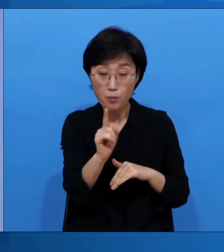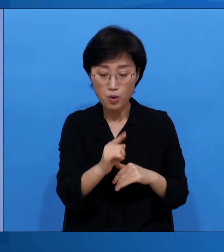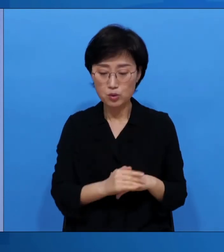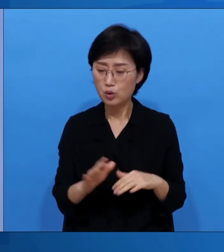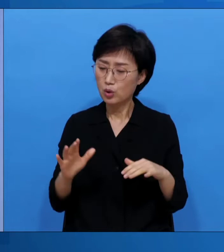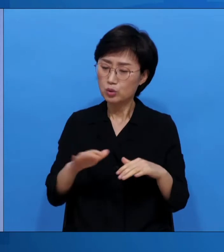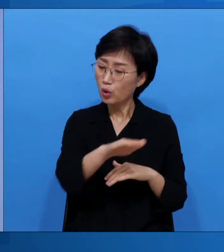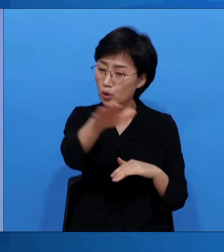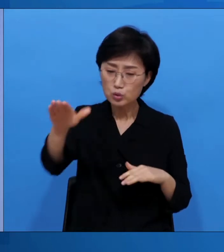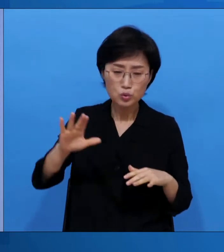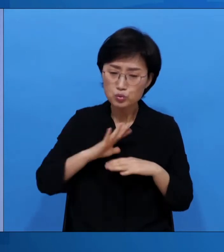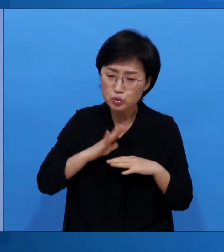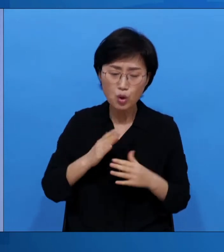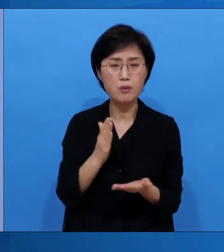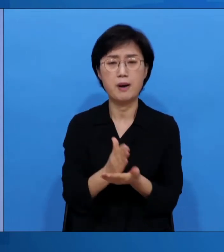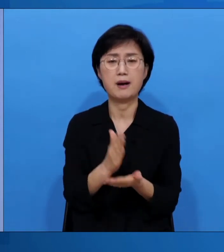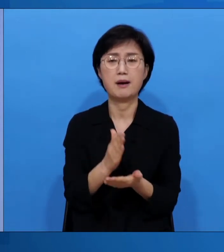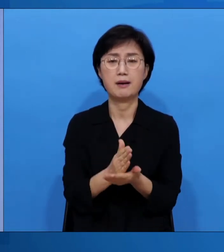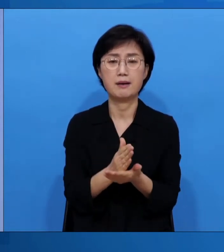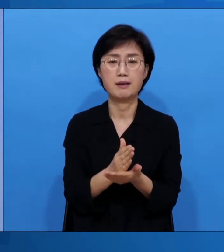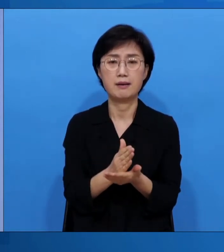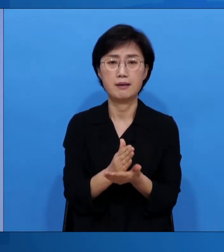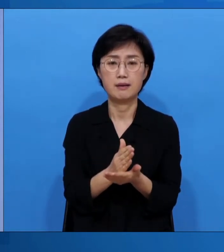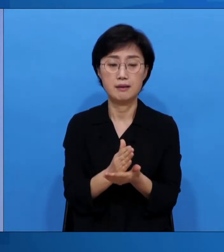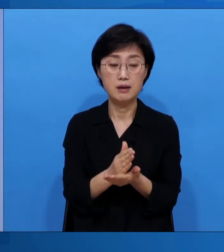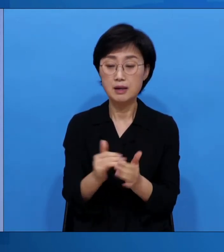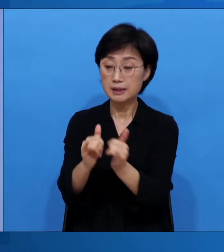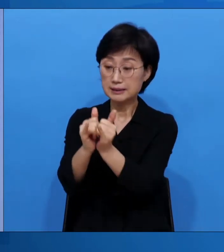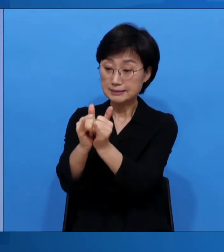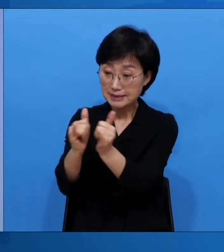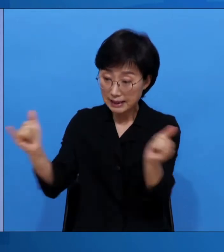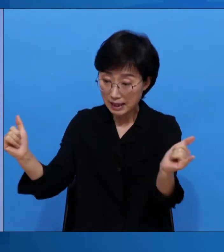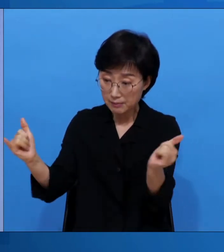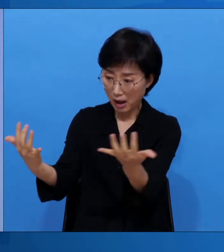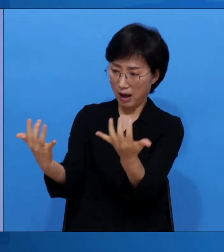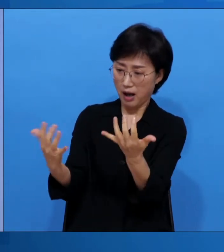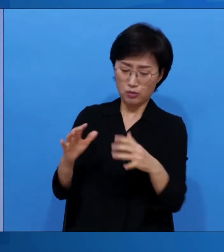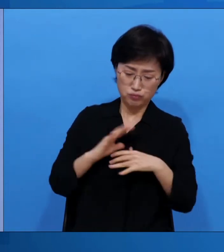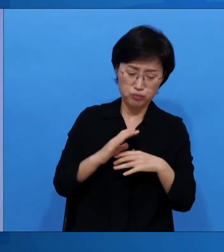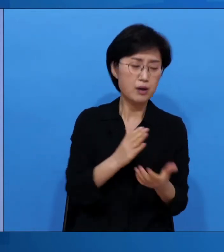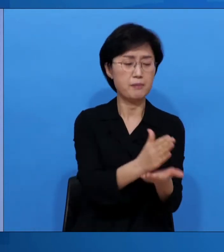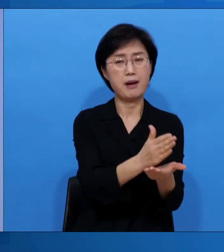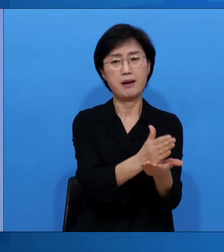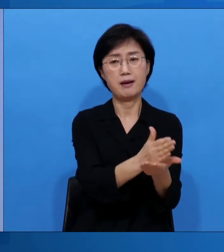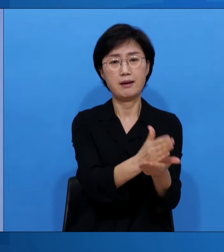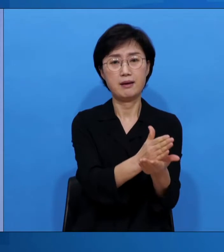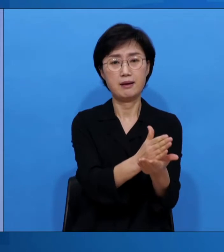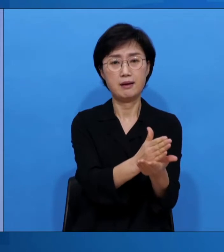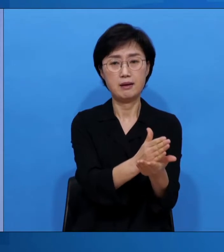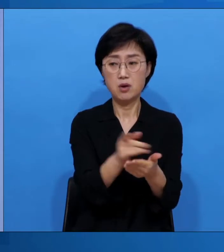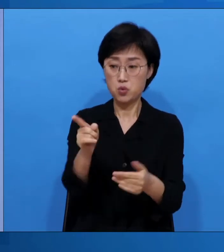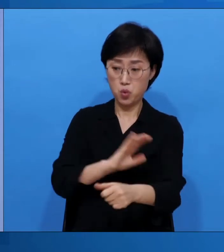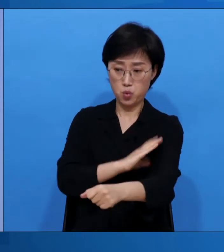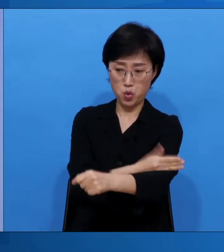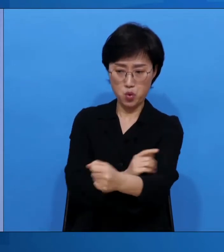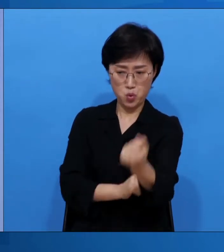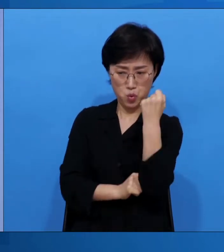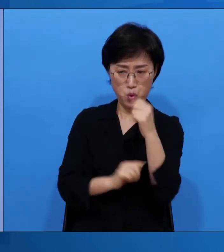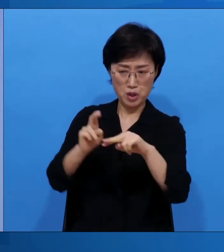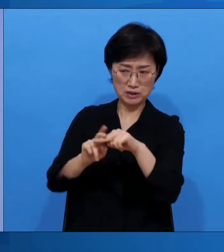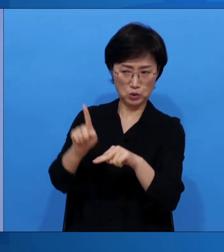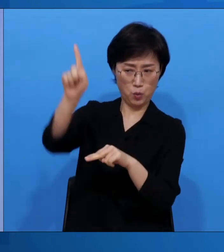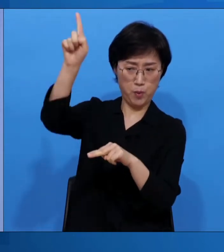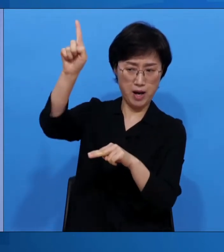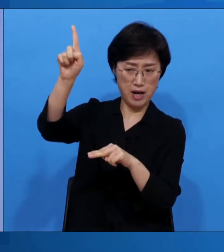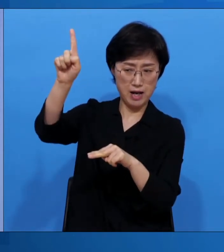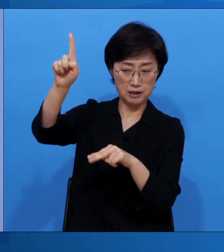says, do not be afraid. 어느 정도입니까? 사람들 두려워하지 마라. To what extent? People, do not be afraid of them. 권력 있는 사람들이 너희들 채찍으로 때릴